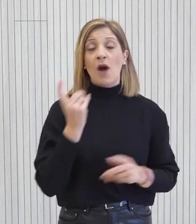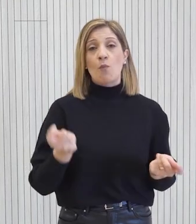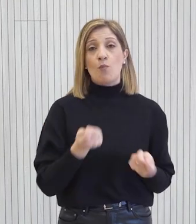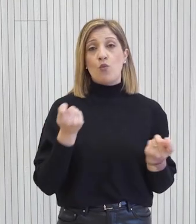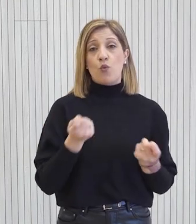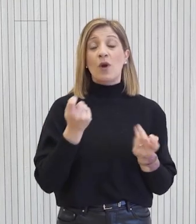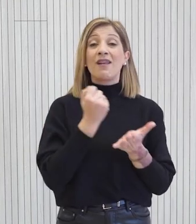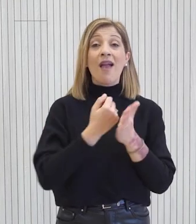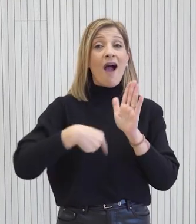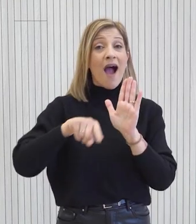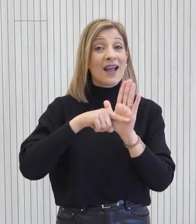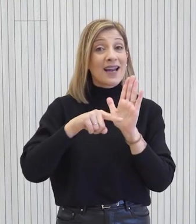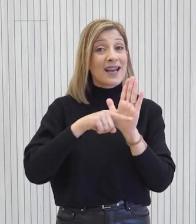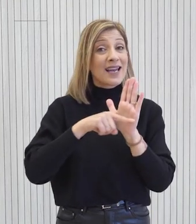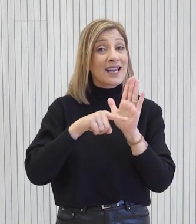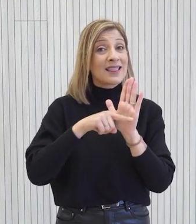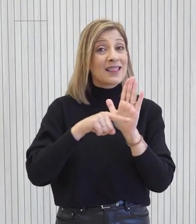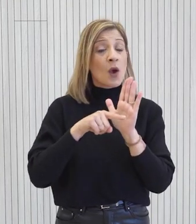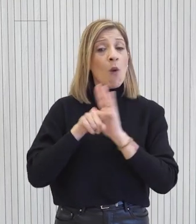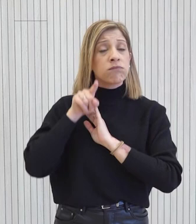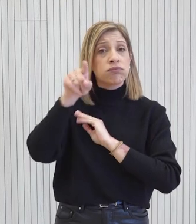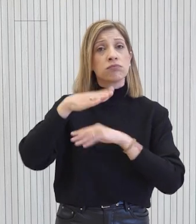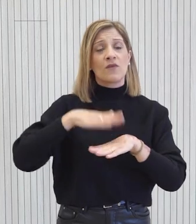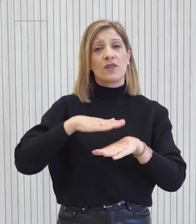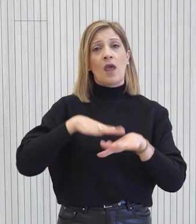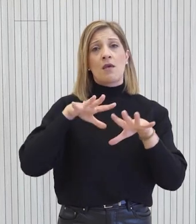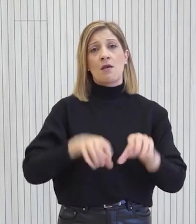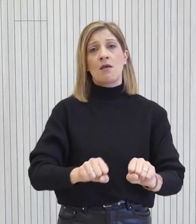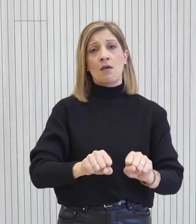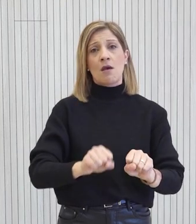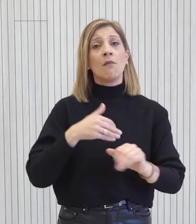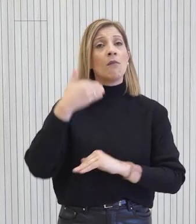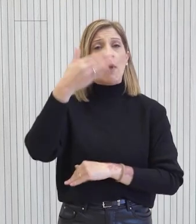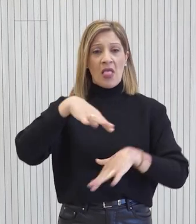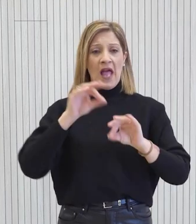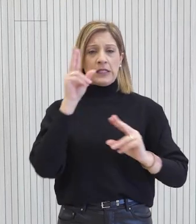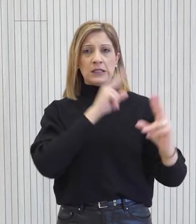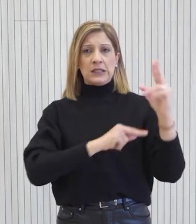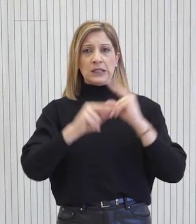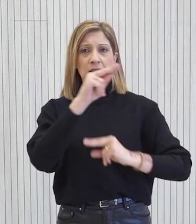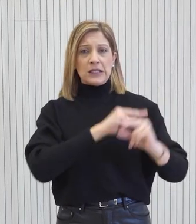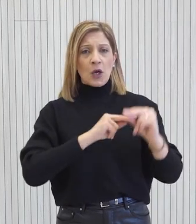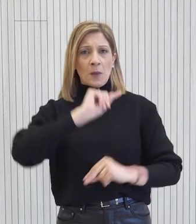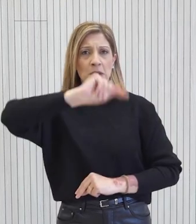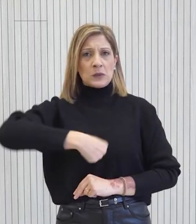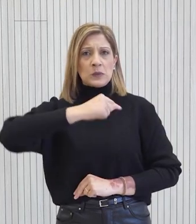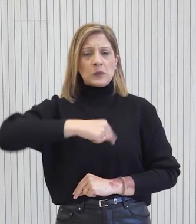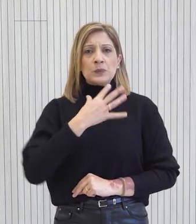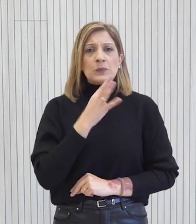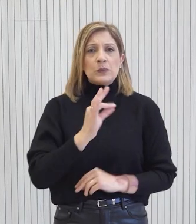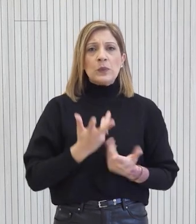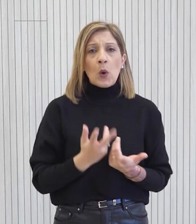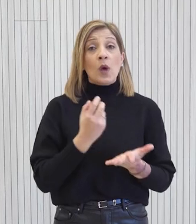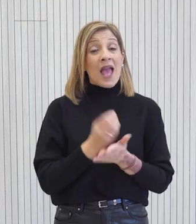αλλά και τις αρνητικές συνέπειες των σχεδιασμών του κατοχικού καθεστώτος, τόσο για την προοπτική επανέναρξη διαπραγματεύσεων για το Κυπριακό, όσο και για